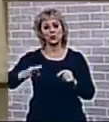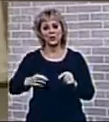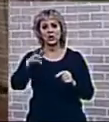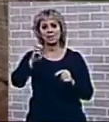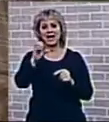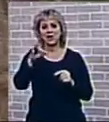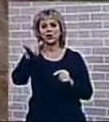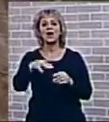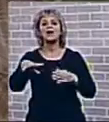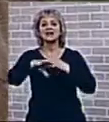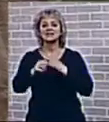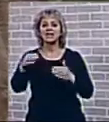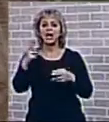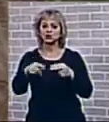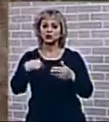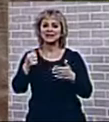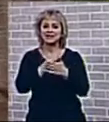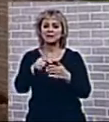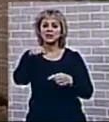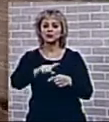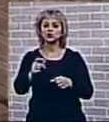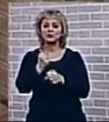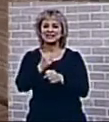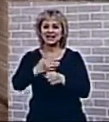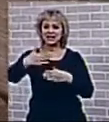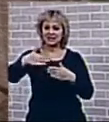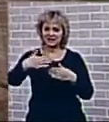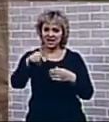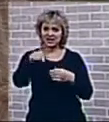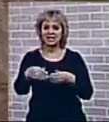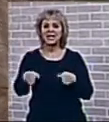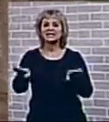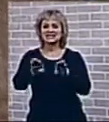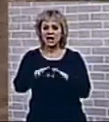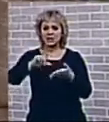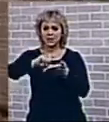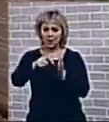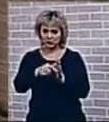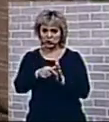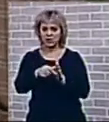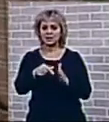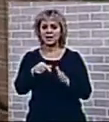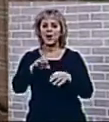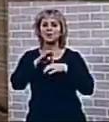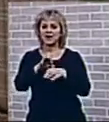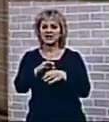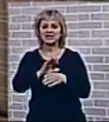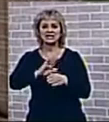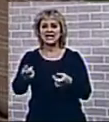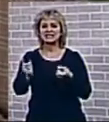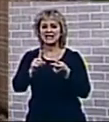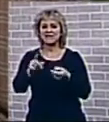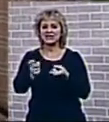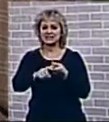к мэру. В конце концов, мы добились того, что нам сделали двери, закрыли помещение, провели